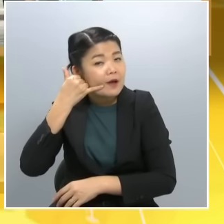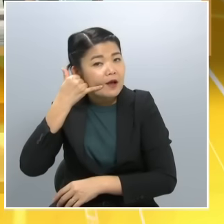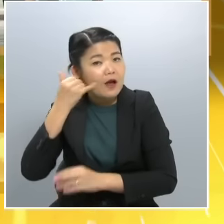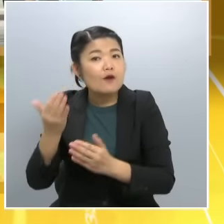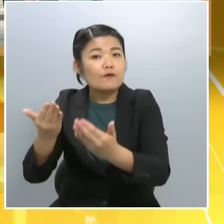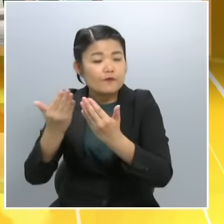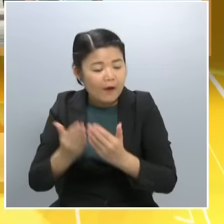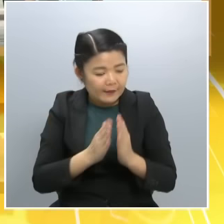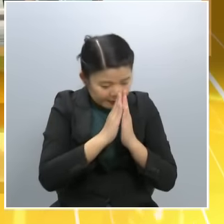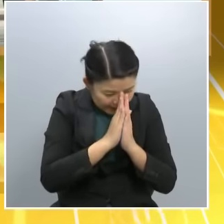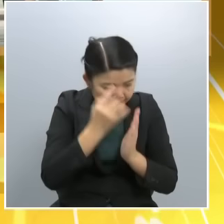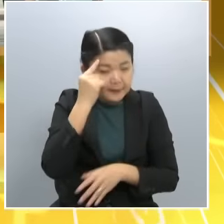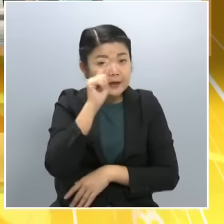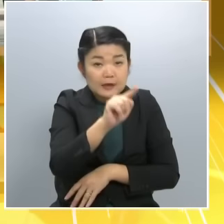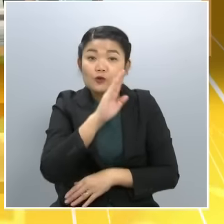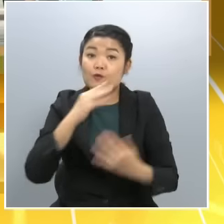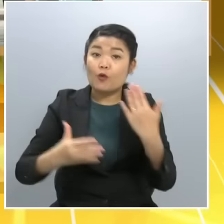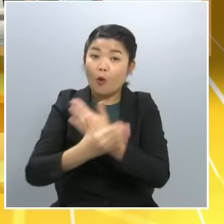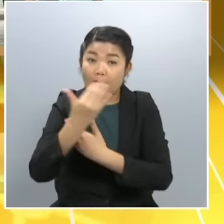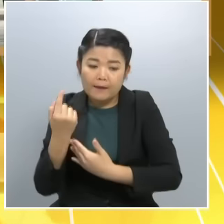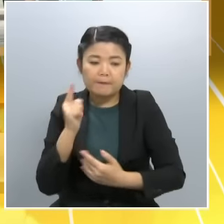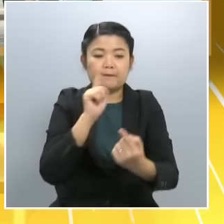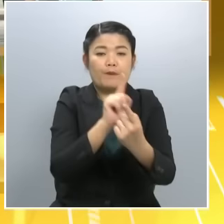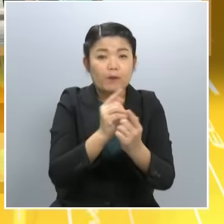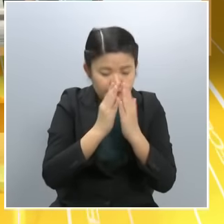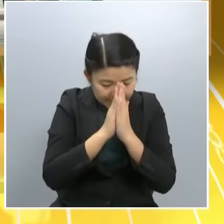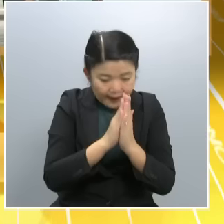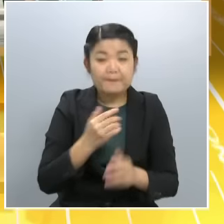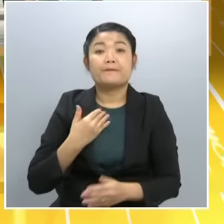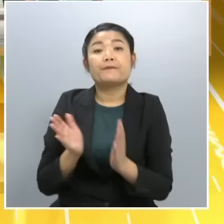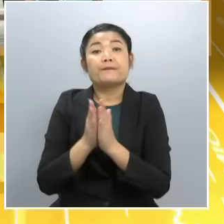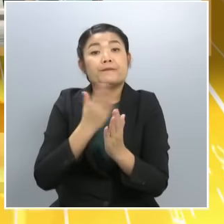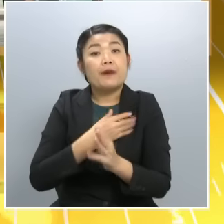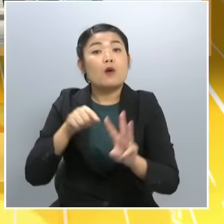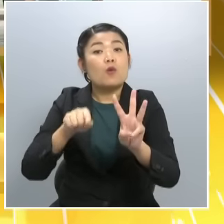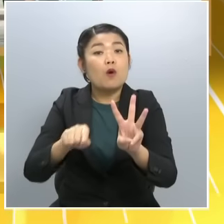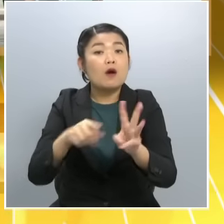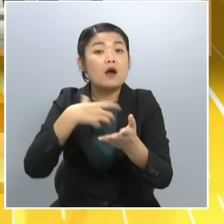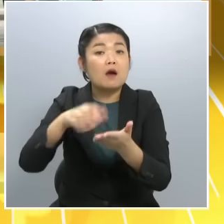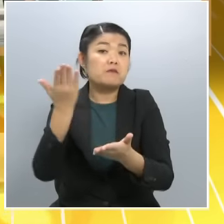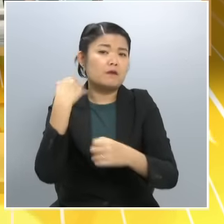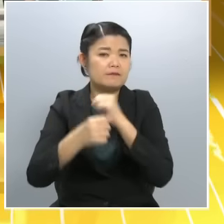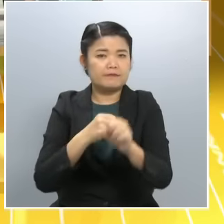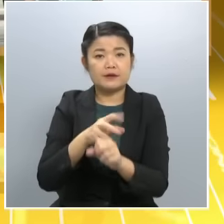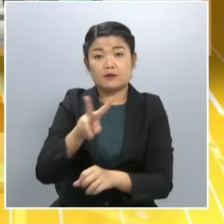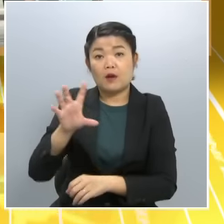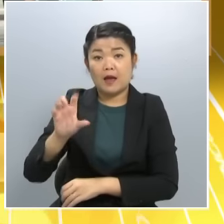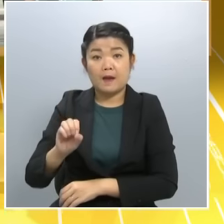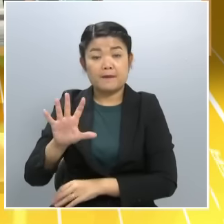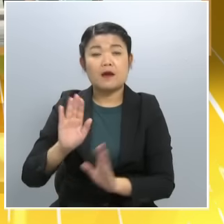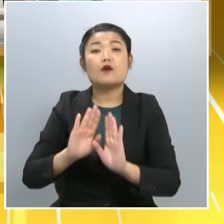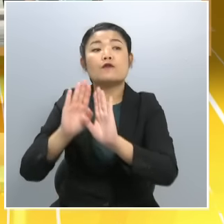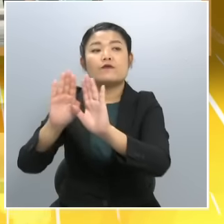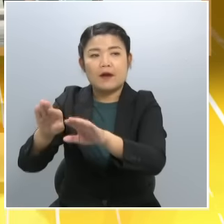คิดถึงถ้ามีโอกาสจะมากราบที่ไร่เชิญตะวันอ่าท่านวอบอกกับบุดีเมื่อปี55ฝากกลับไปถึงกัญชัยว่าอยาก